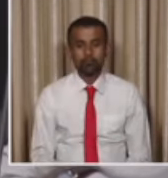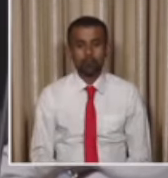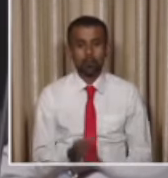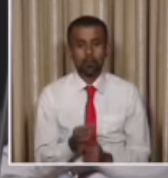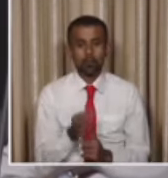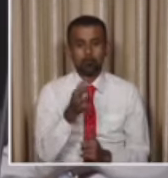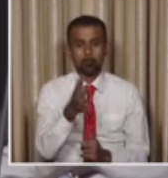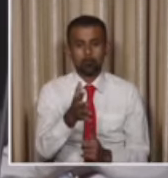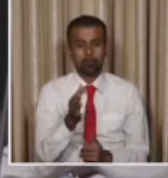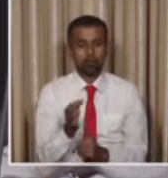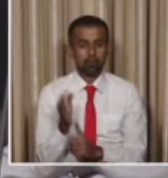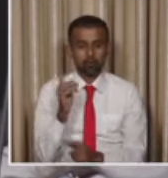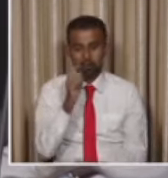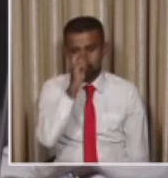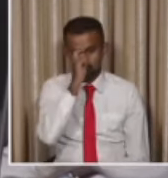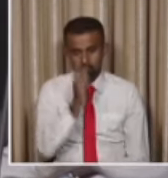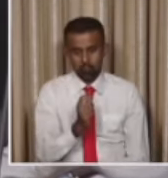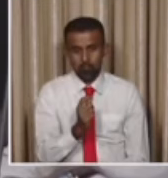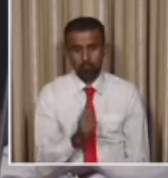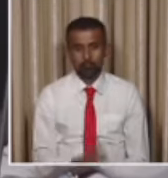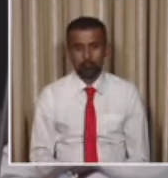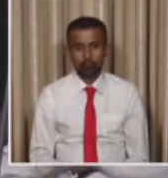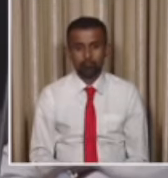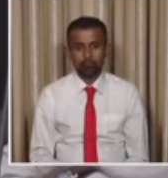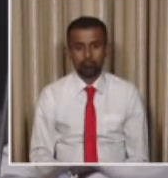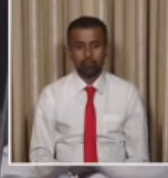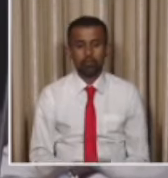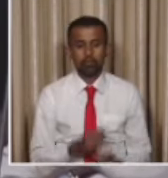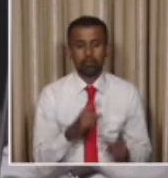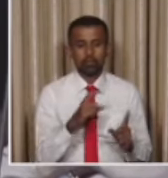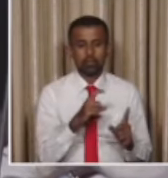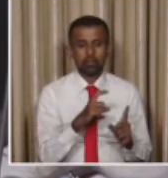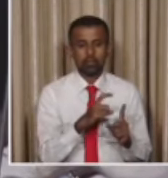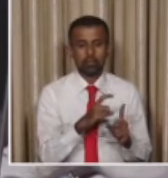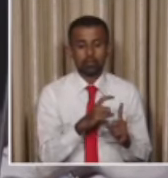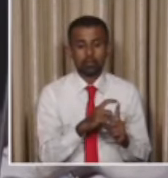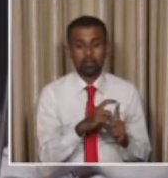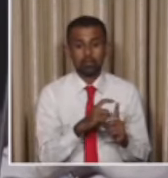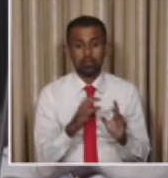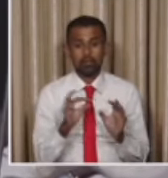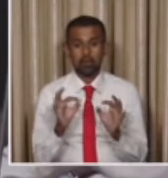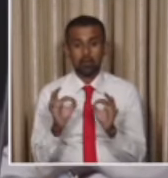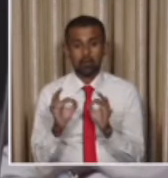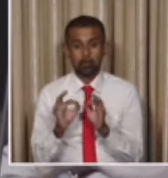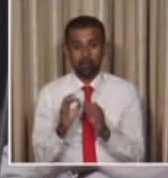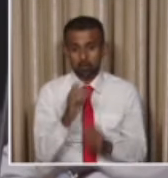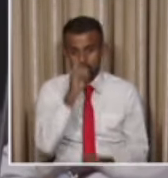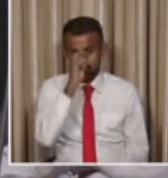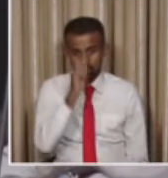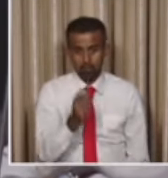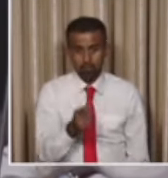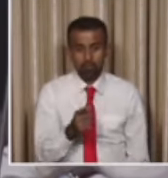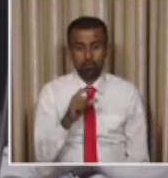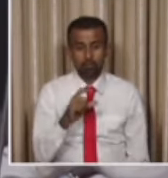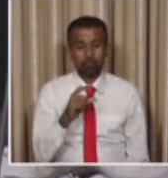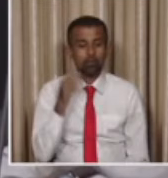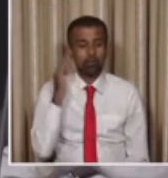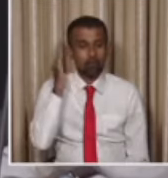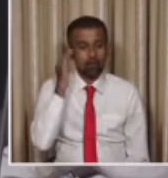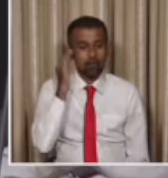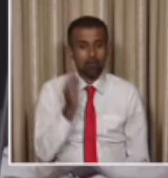ප්‍රේමදාස ජනාධිපතිතුමා වුණත්, දෙංගිරි බණ්ඩ විජේතුංග ජනාධිපතිතුමා වුණත්, චන්ද්‍රිකා